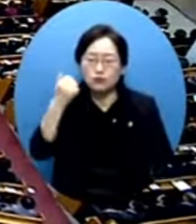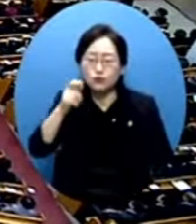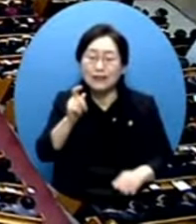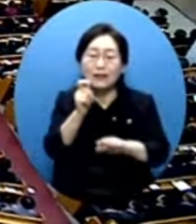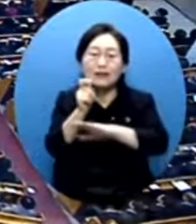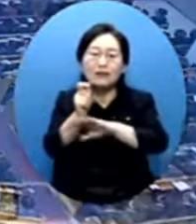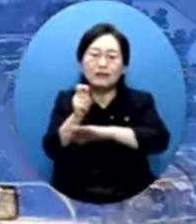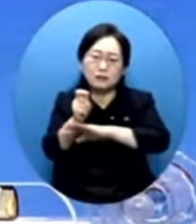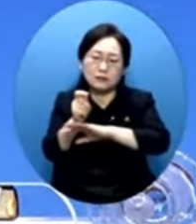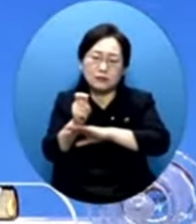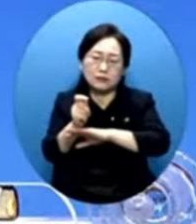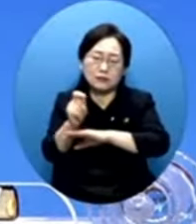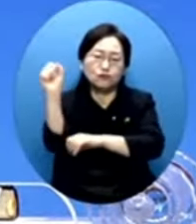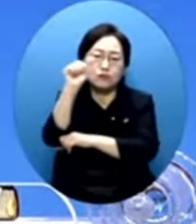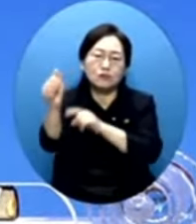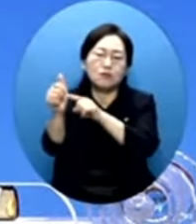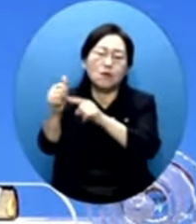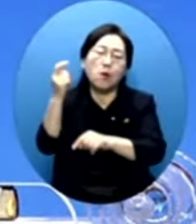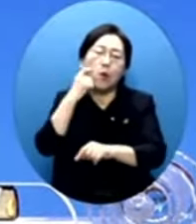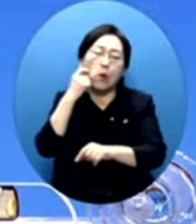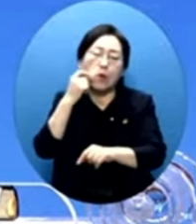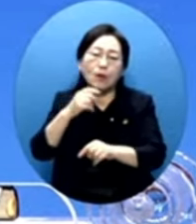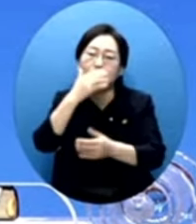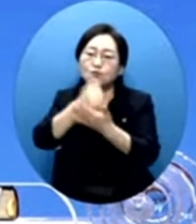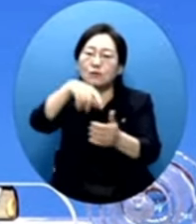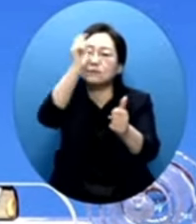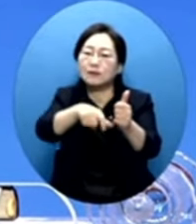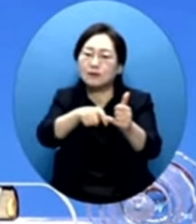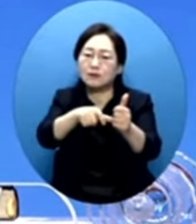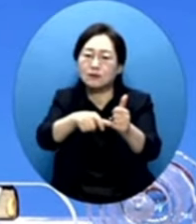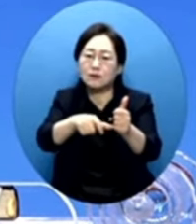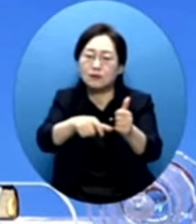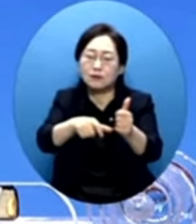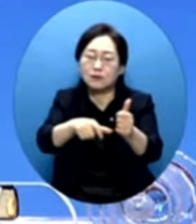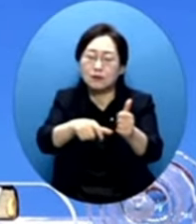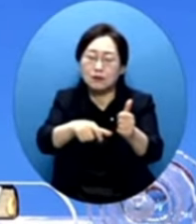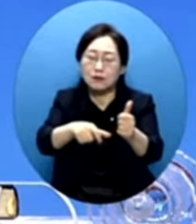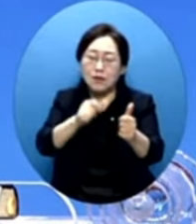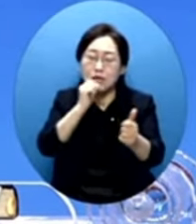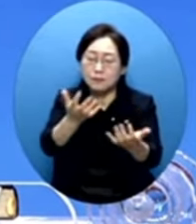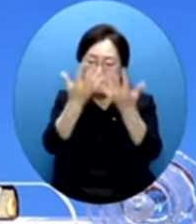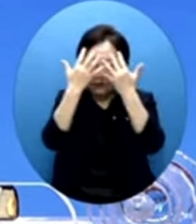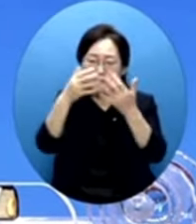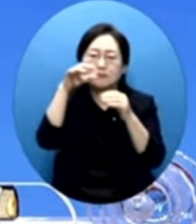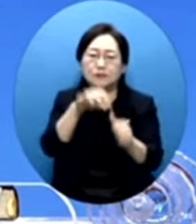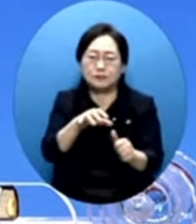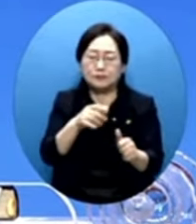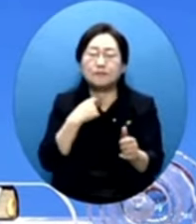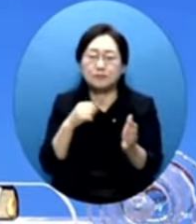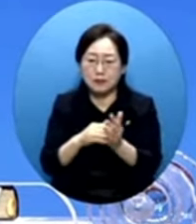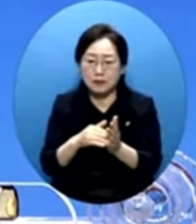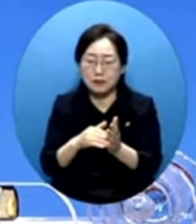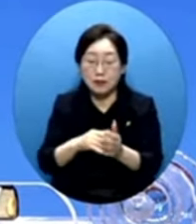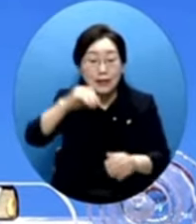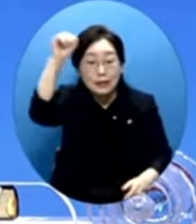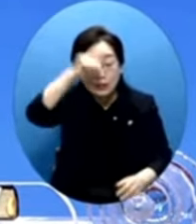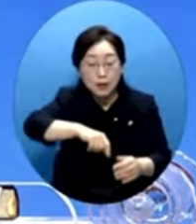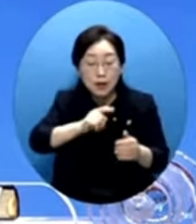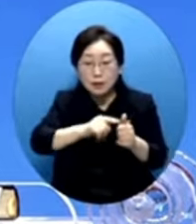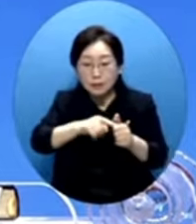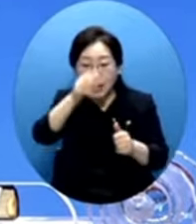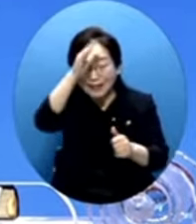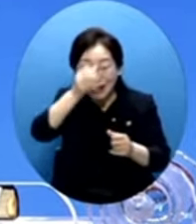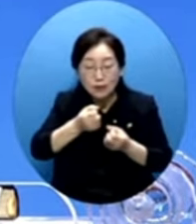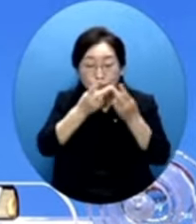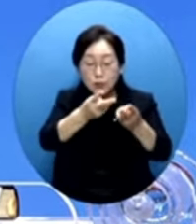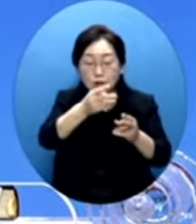기사의 거짓 증으로 말미암아 그런 수개월 동안 누명을 쓰고 구치소에 갇히게 됩니다 새벽에 다배송 하는데 언덕